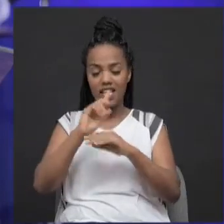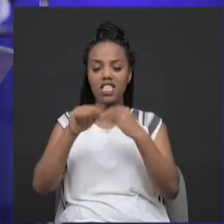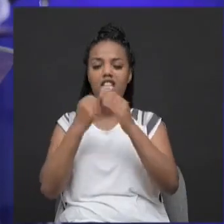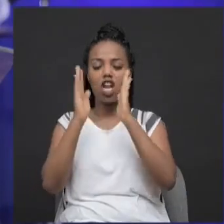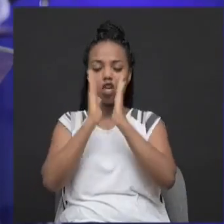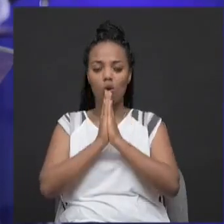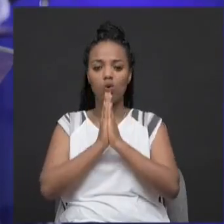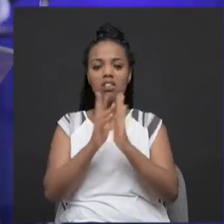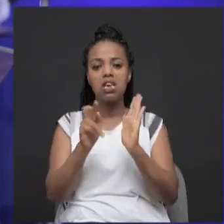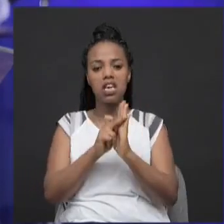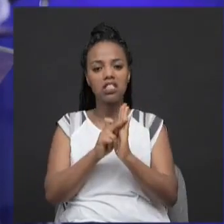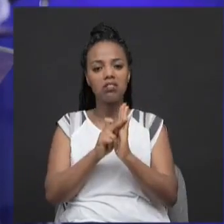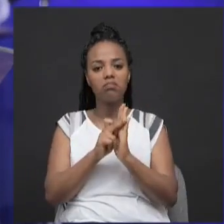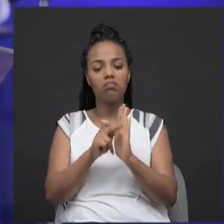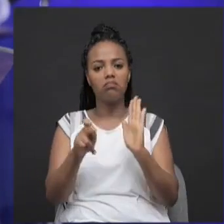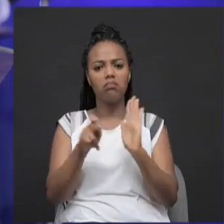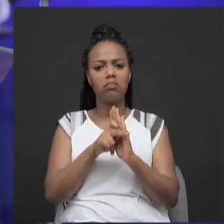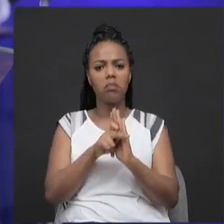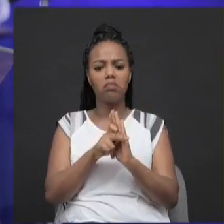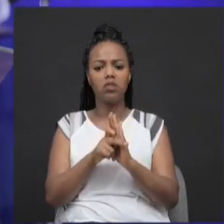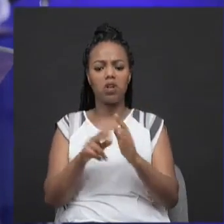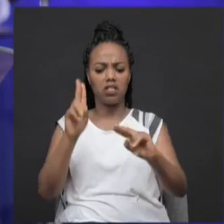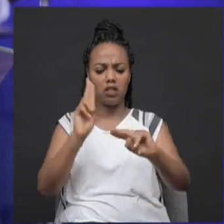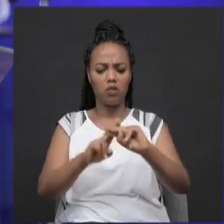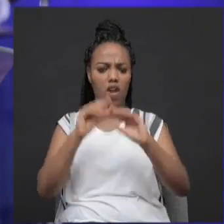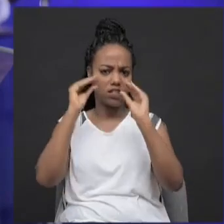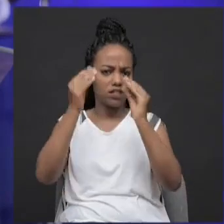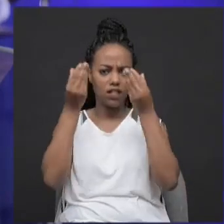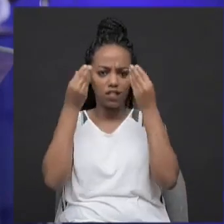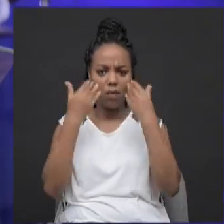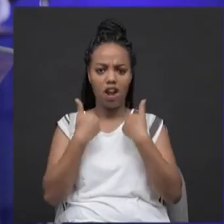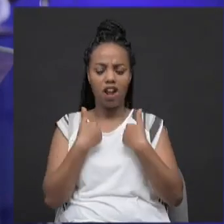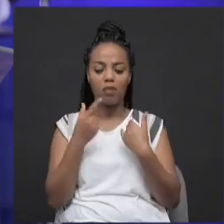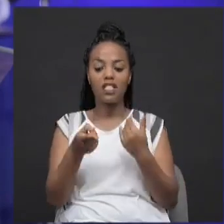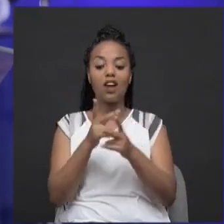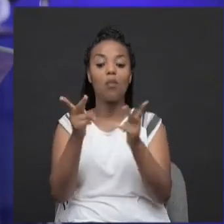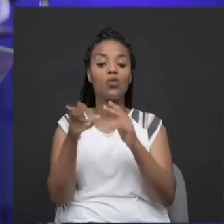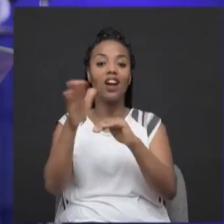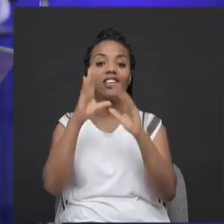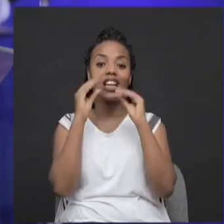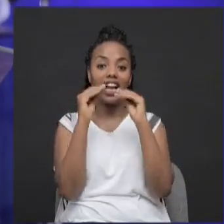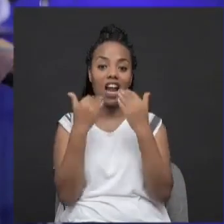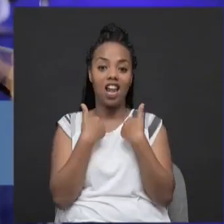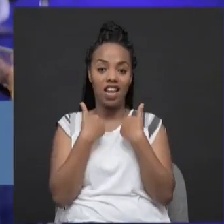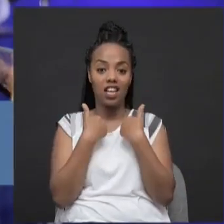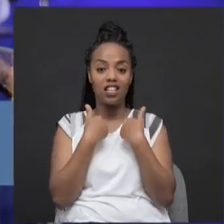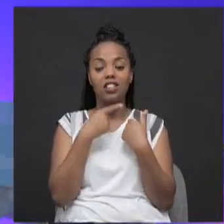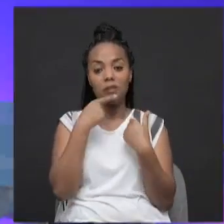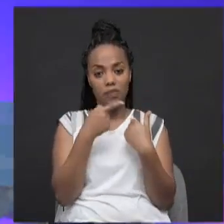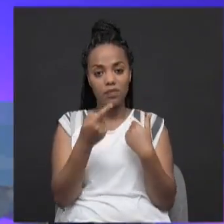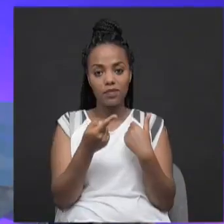ጸሎት ህገ ደንብ ቁልጭ ያለ ነገር እግዚአብሔር ያስተማረን በዛ ቦታ ላይ የተናገረው ነገር አለ። እንደዚህ